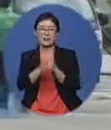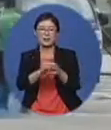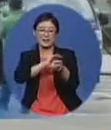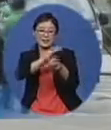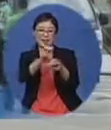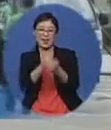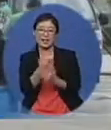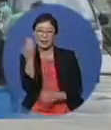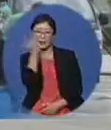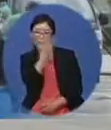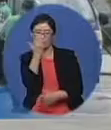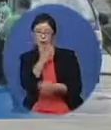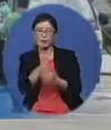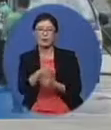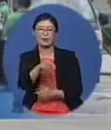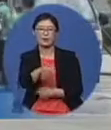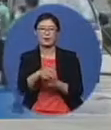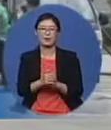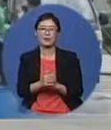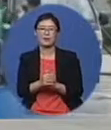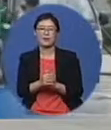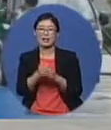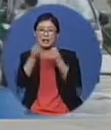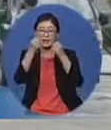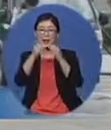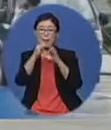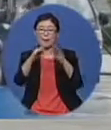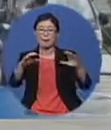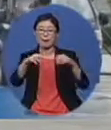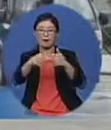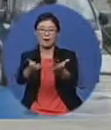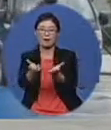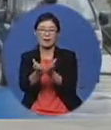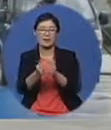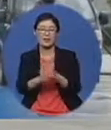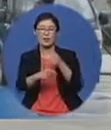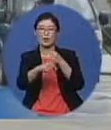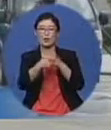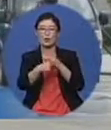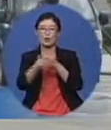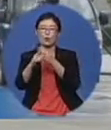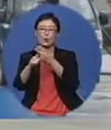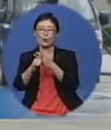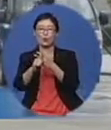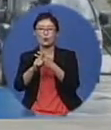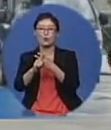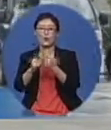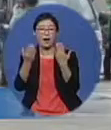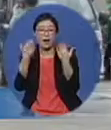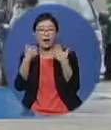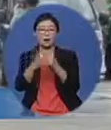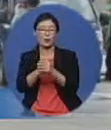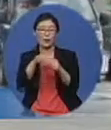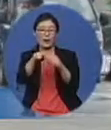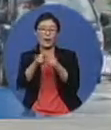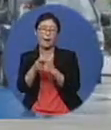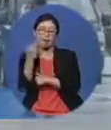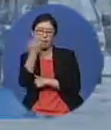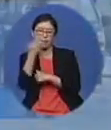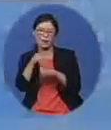소독했습니다. 특히 포항시 새마을회는 지난 13일부터 초중고 학교에 대해서 방역 활동을 펼쳤습니다.